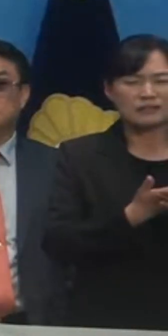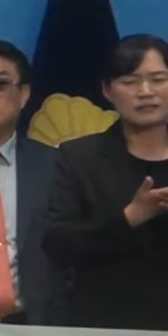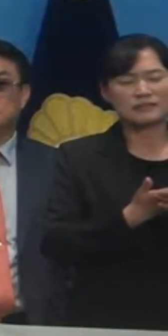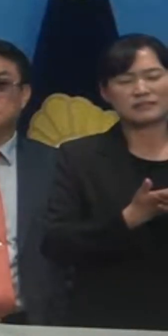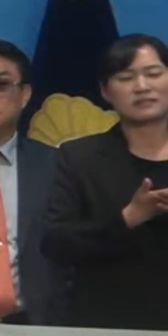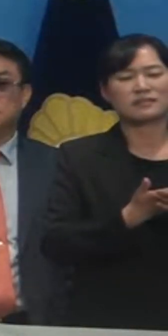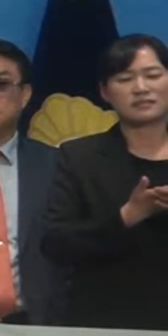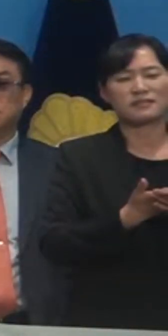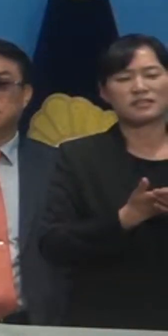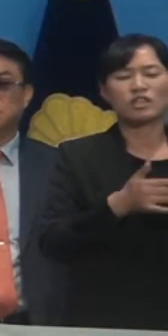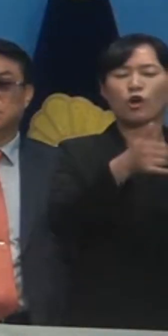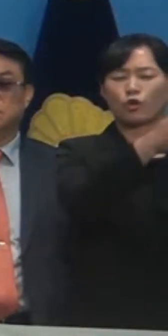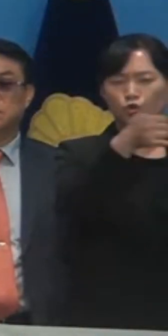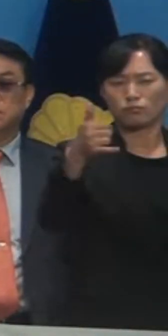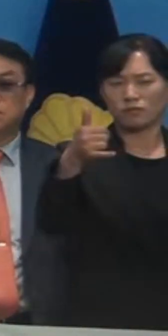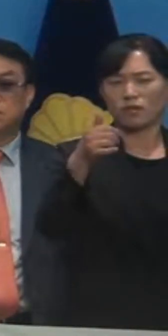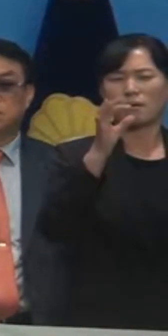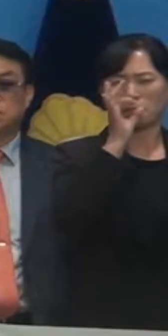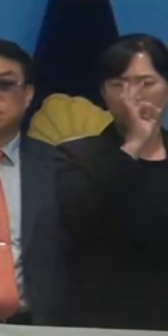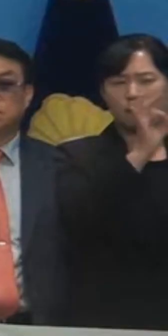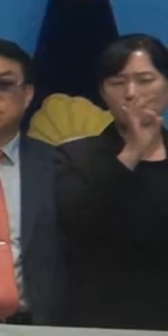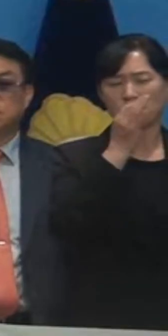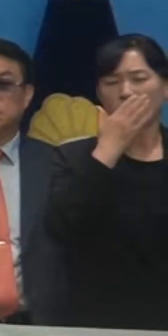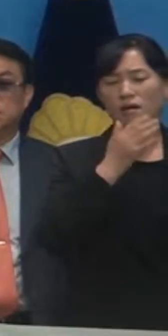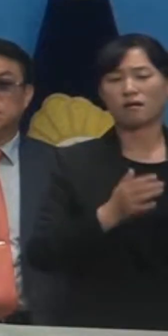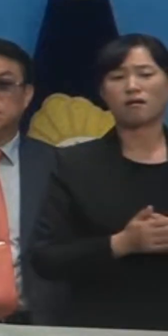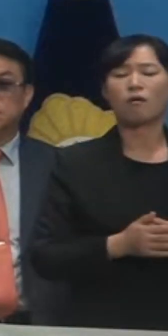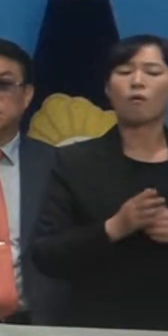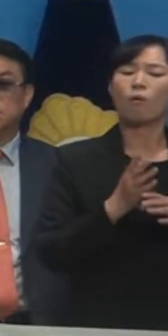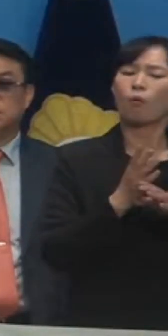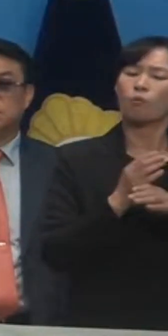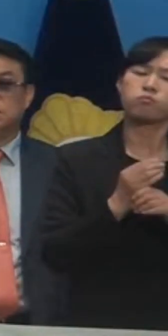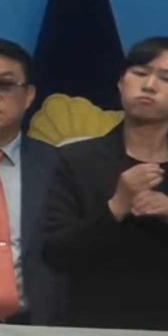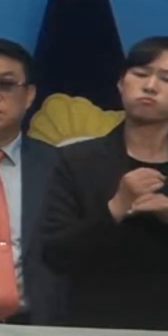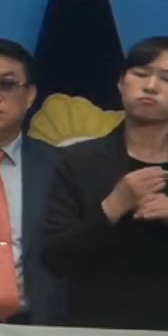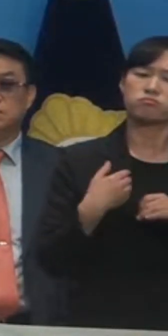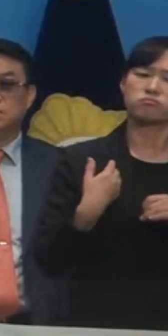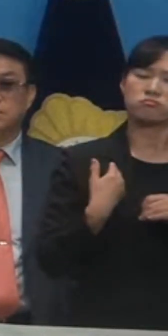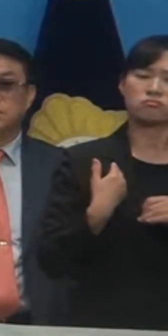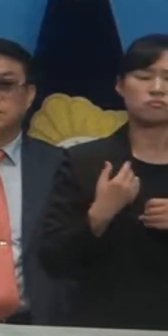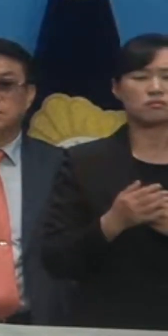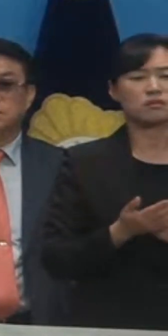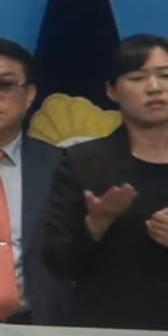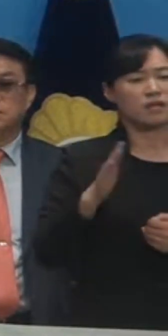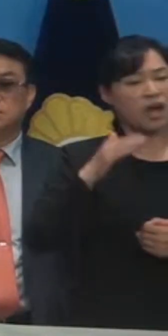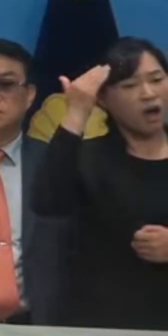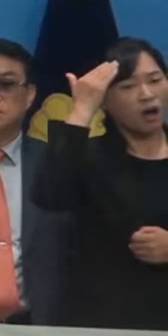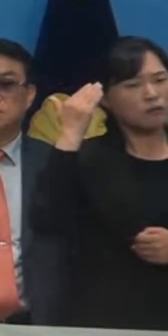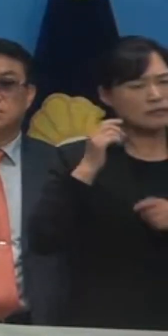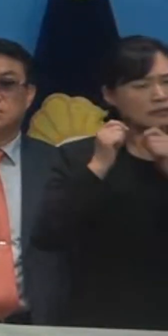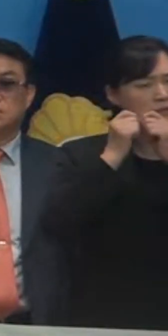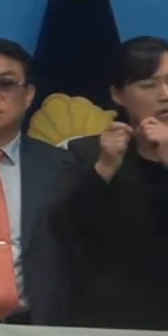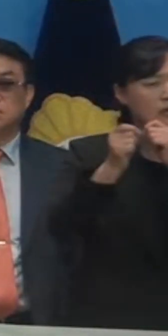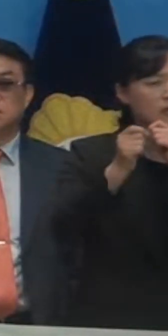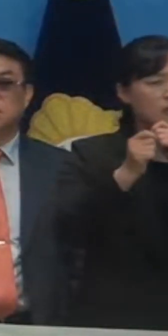절규어린 그런 현수막을 볼 수가 있습니다. 언제부터인가 대한민국은